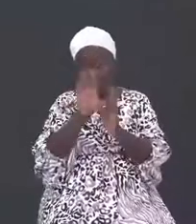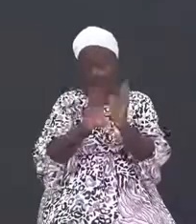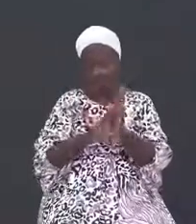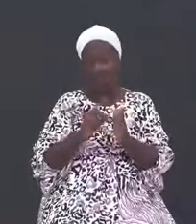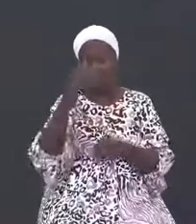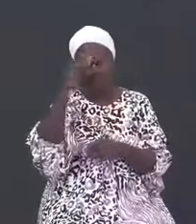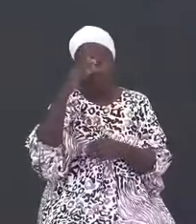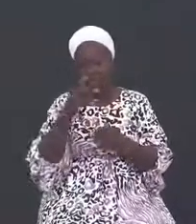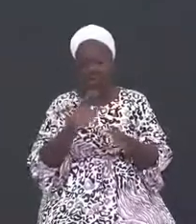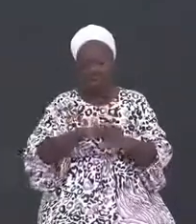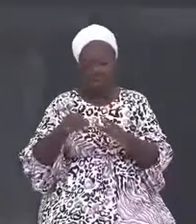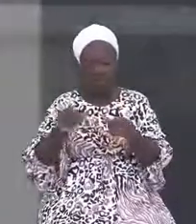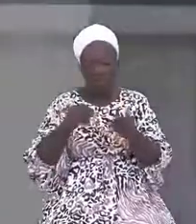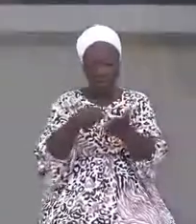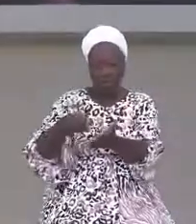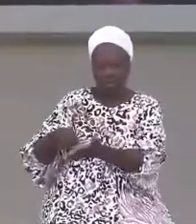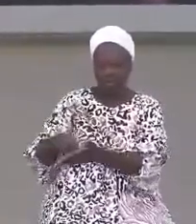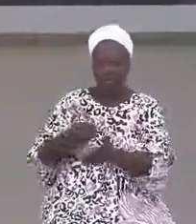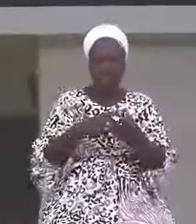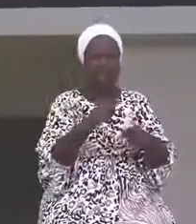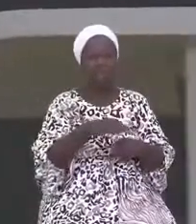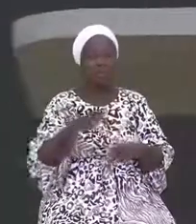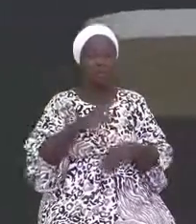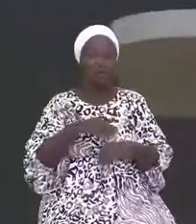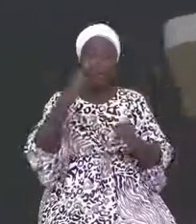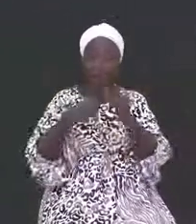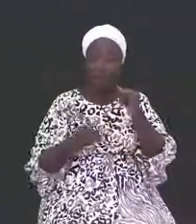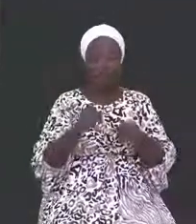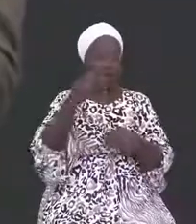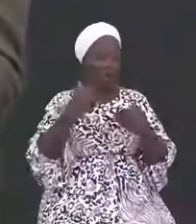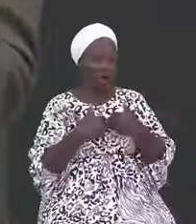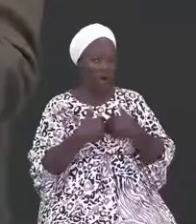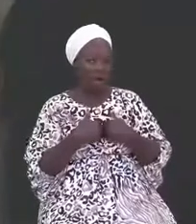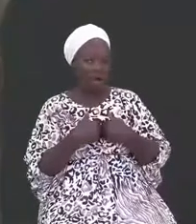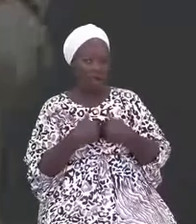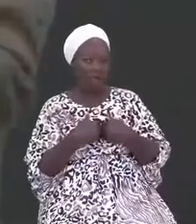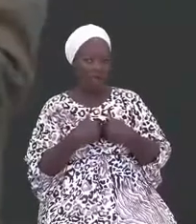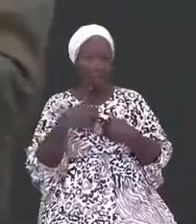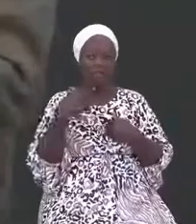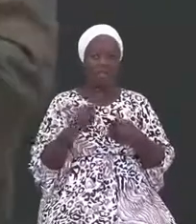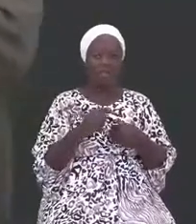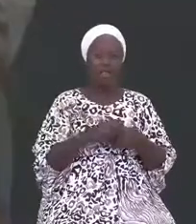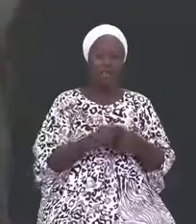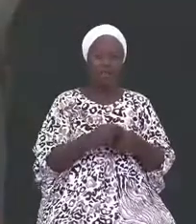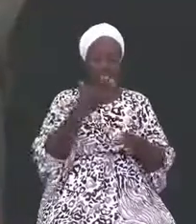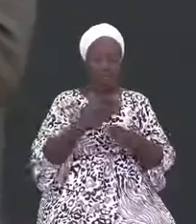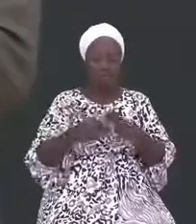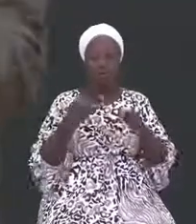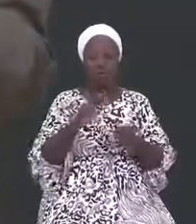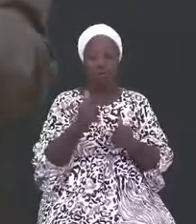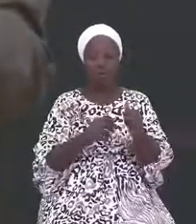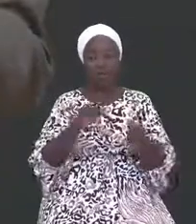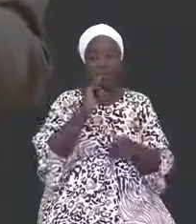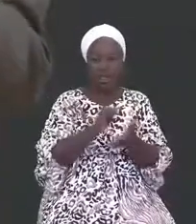fais pas ci, ne fais pas ça. Et alors finalement, tu auras Le résumé de tout ça, c'est